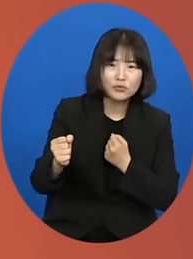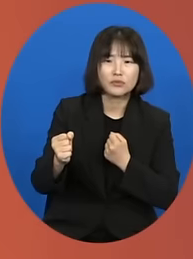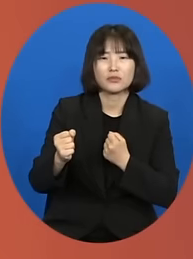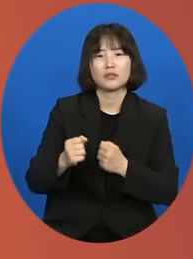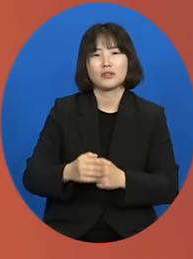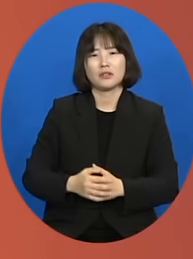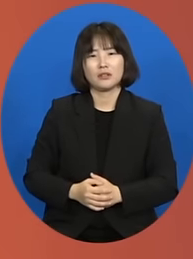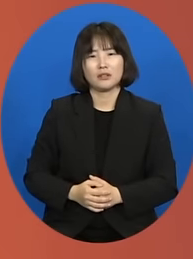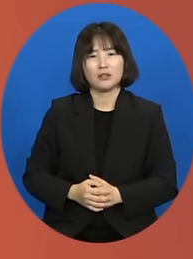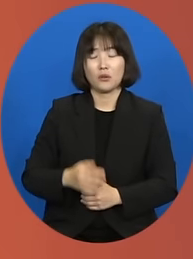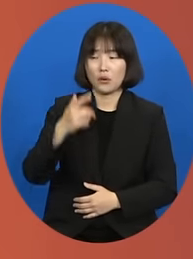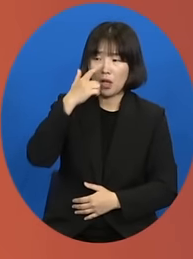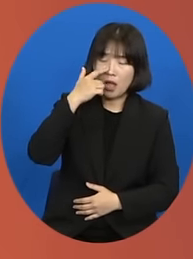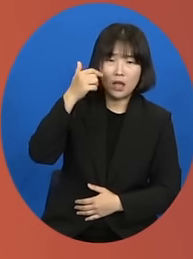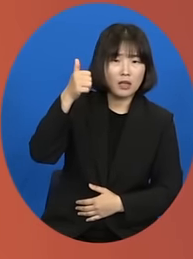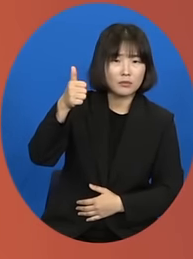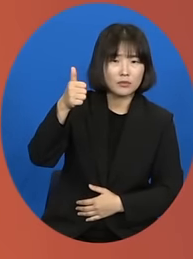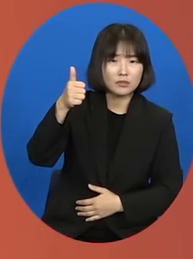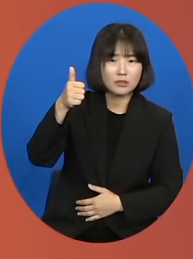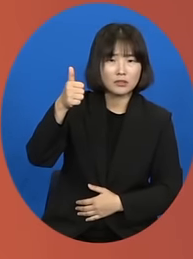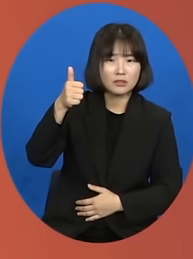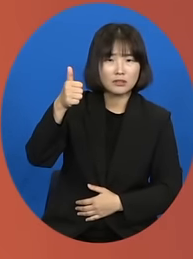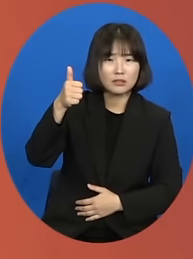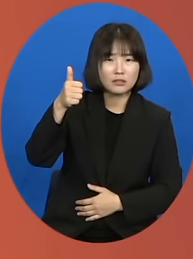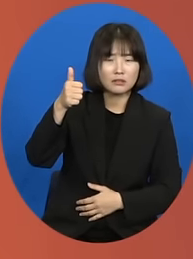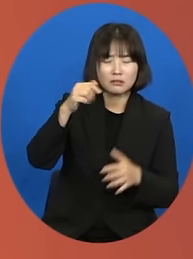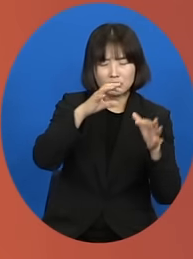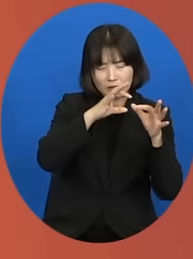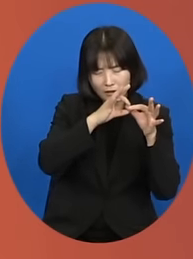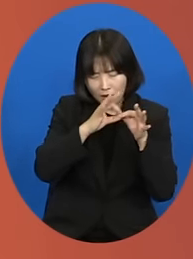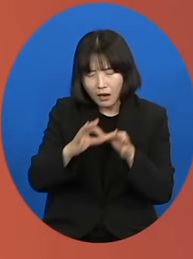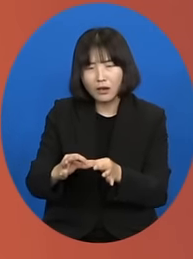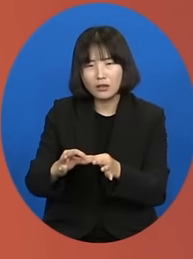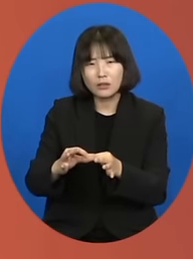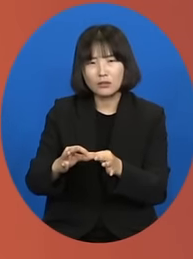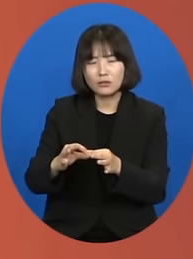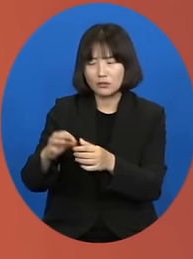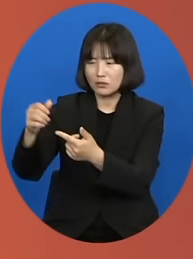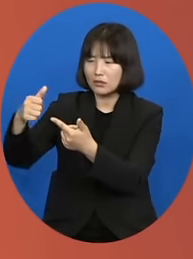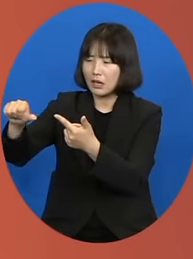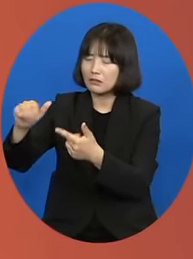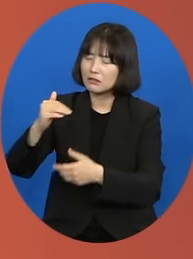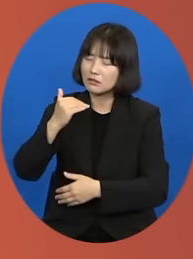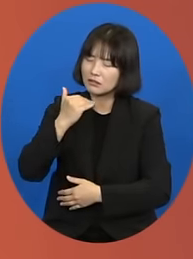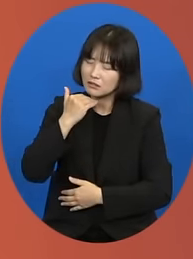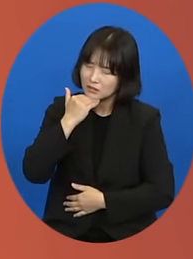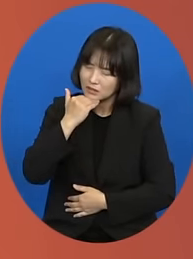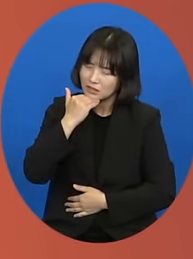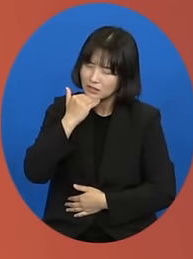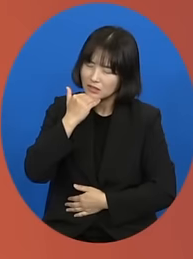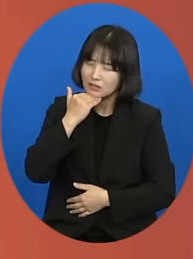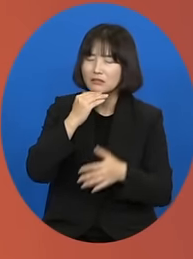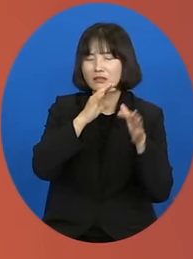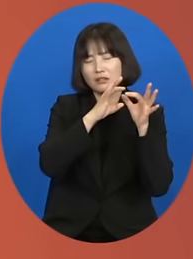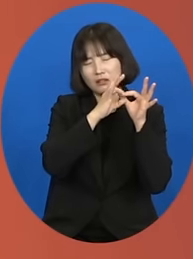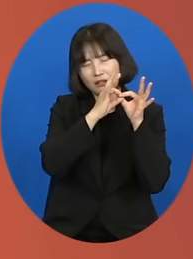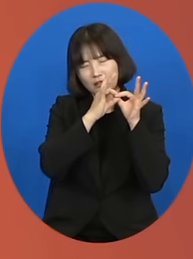그런데도 그 아버지는 그 동네 입구에서 그 아들을 기다리는 것을